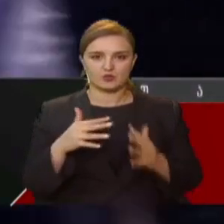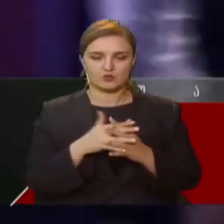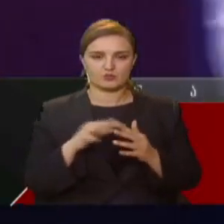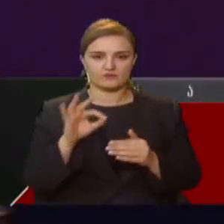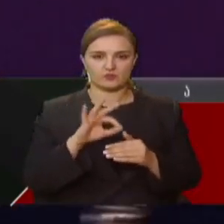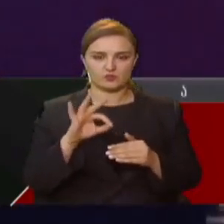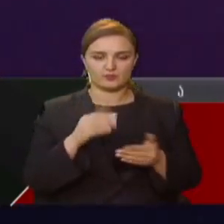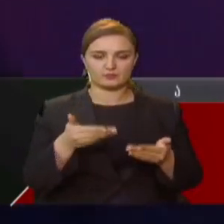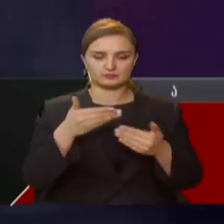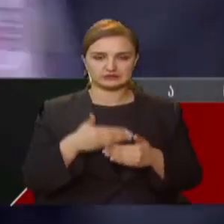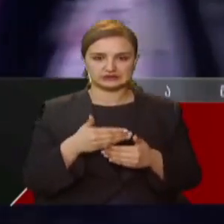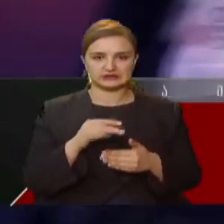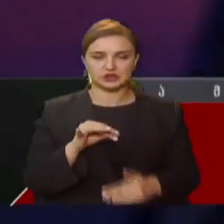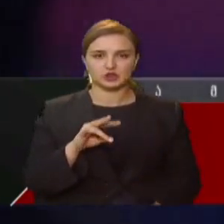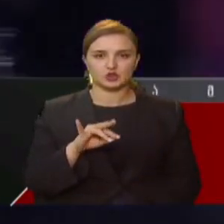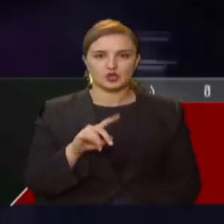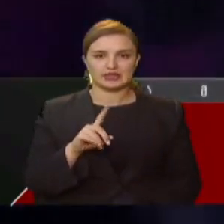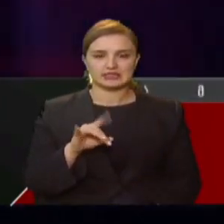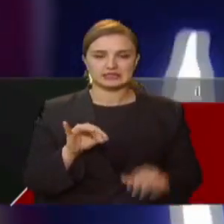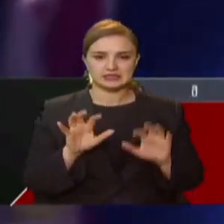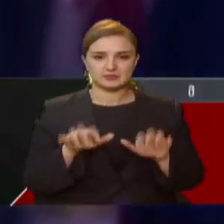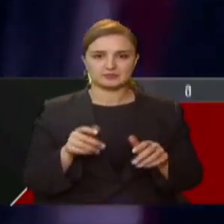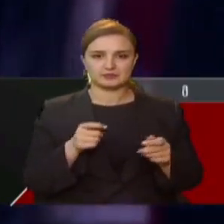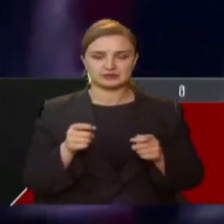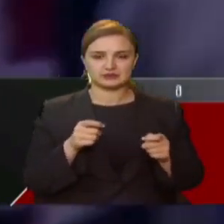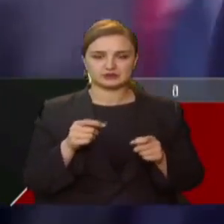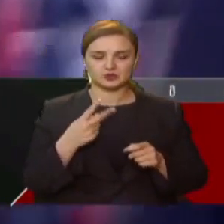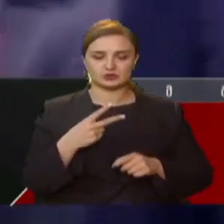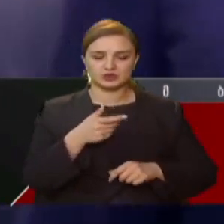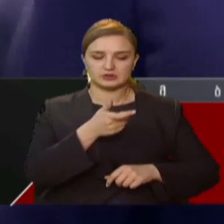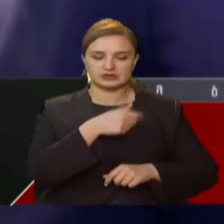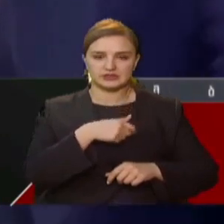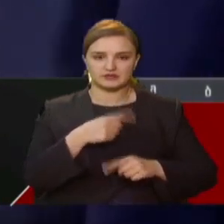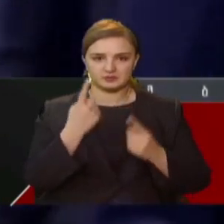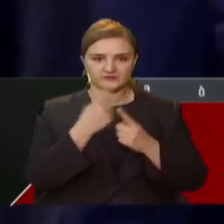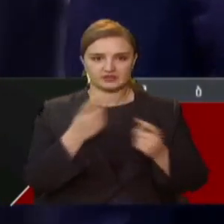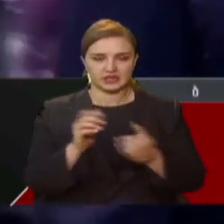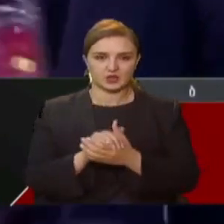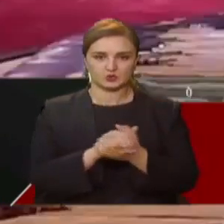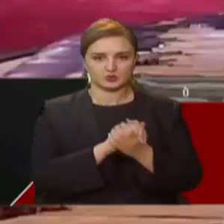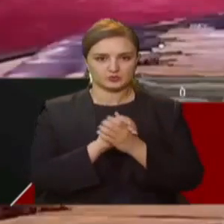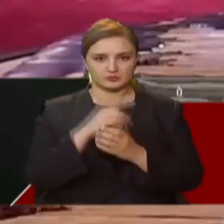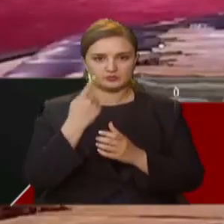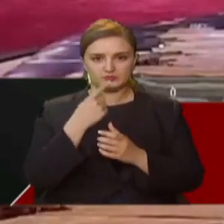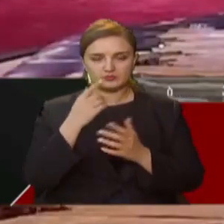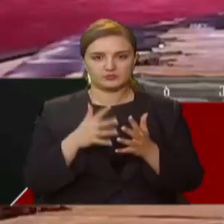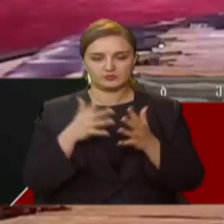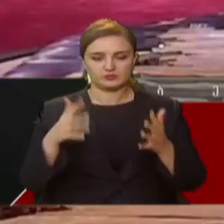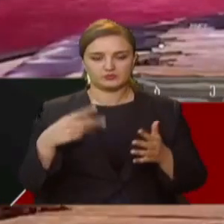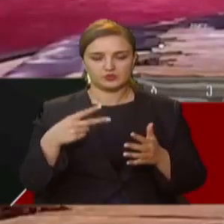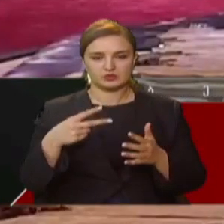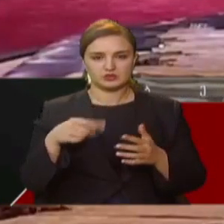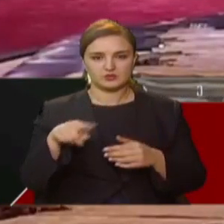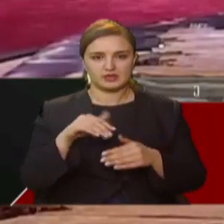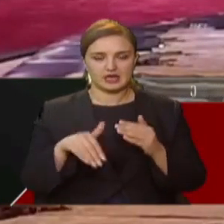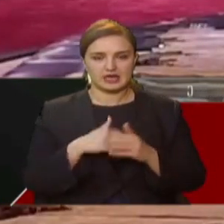Summitis maspinzelma Indonezis prezidentma Joko Widodom 20-ulis tsevrebs ertobisken mouzoda da tkva rom didma 20-ulma akhali